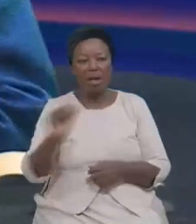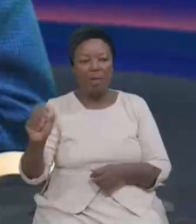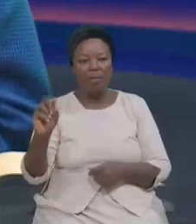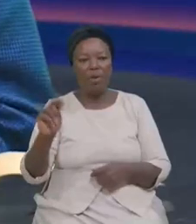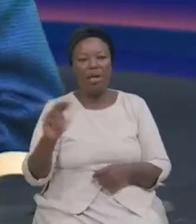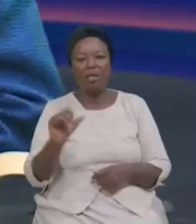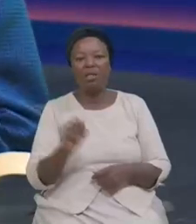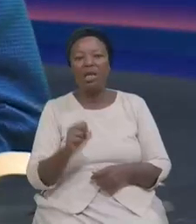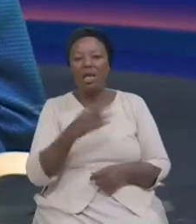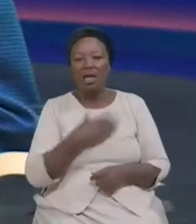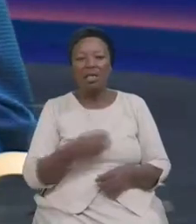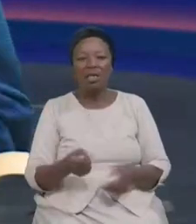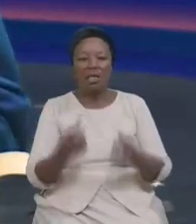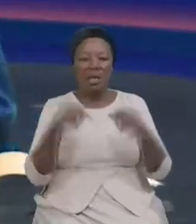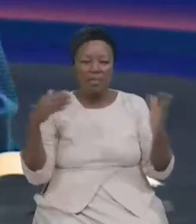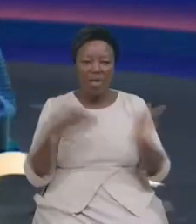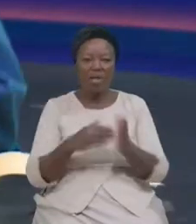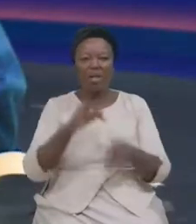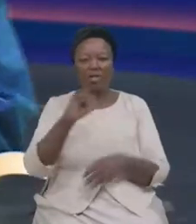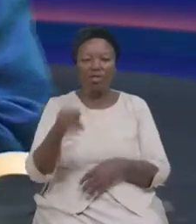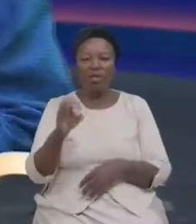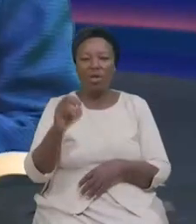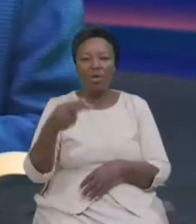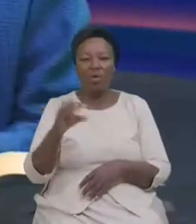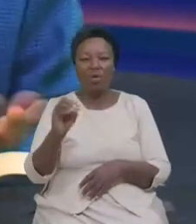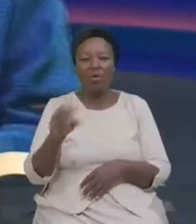Pour lui faire la guerre. Vous savez, parfois, les combats,